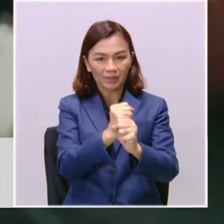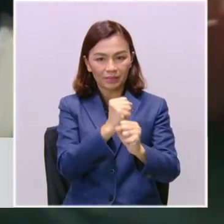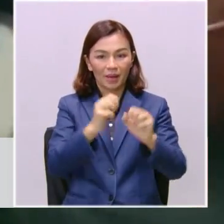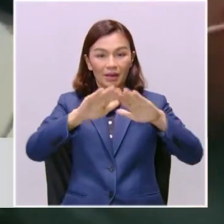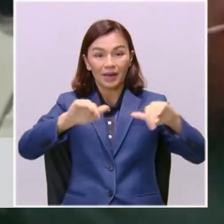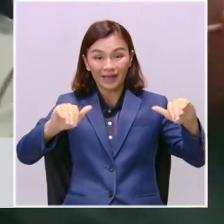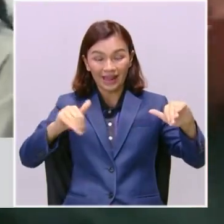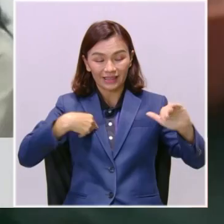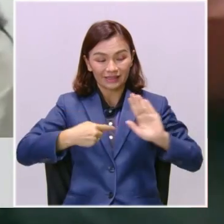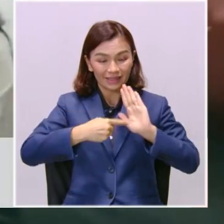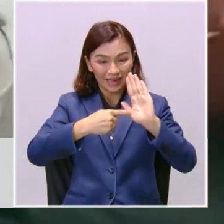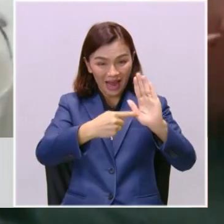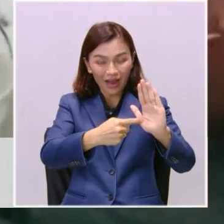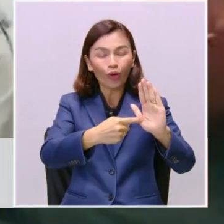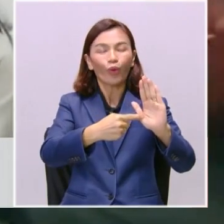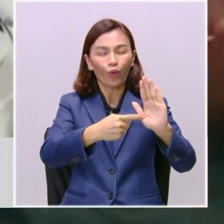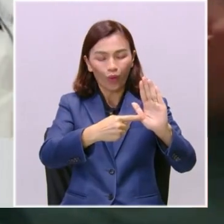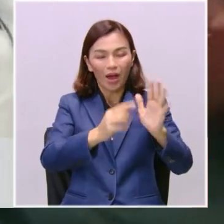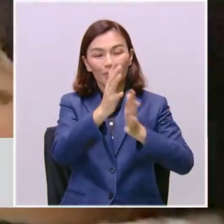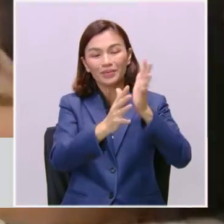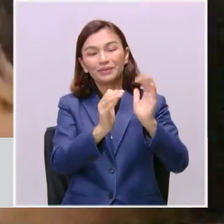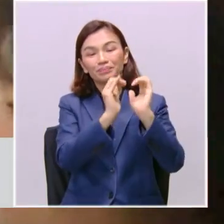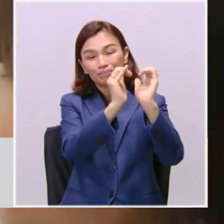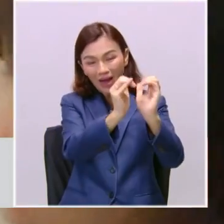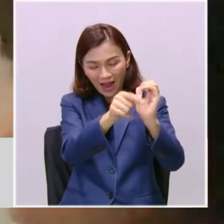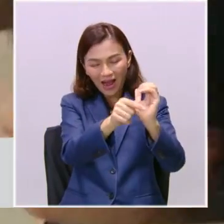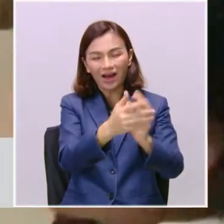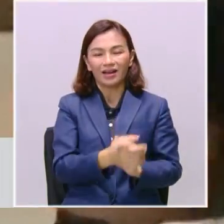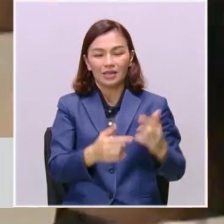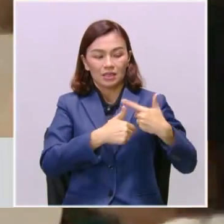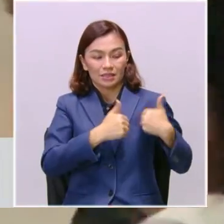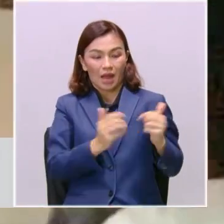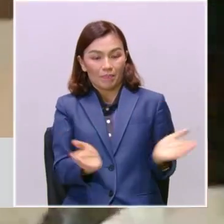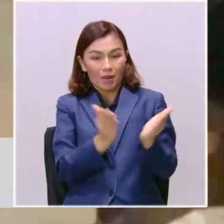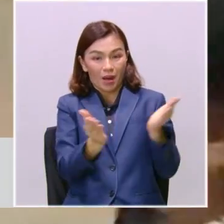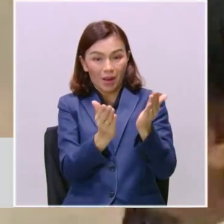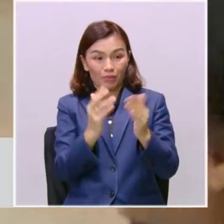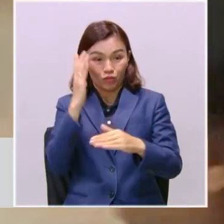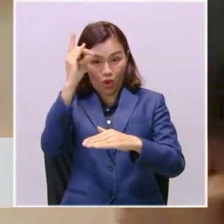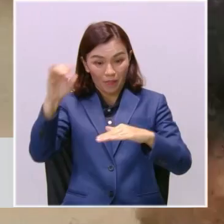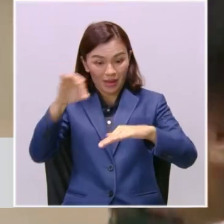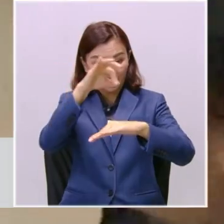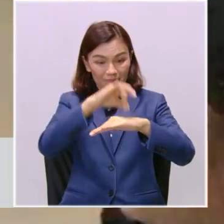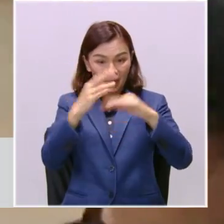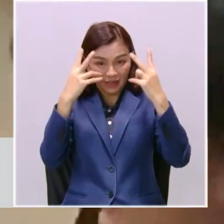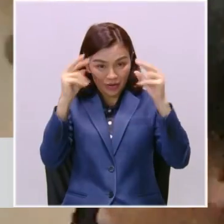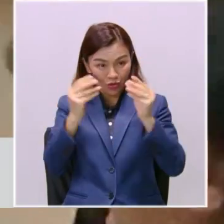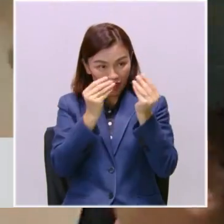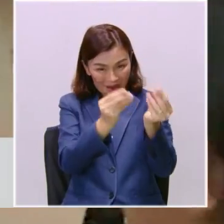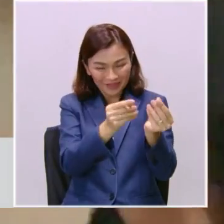สัญลักษณ์ในการให้กำลังใจพลเอกประวิตรและมีการอวยพรขอให้ก้าวขึ้นสู่ตำแหน่งนายกรัฐมนตรี